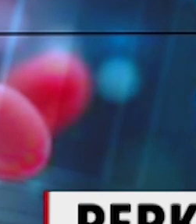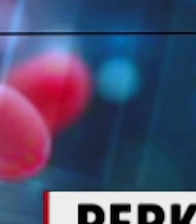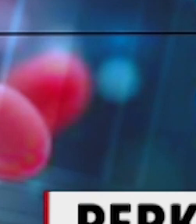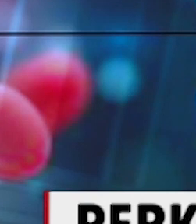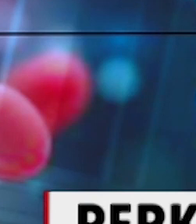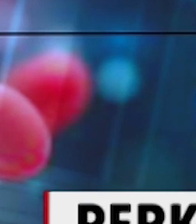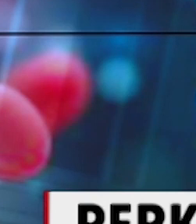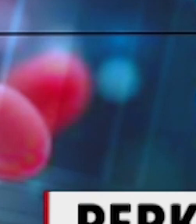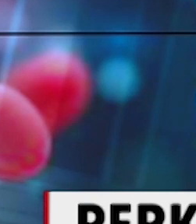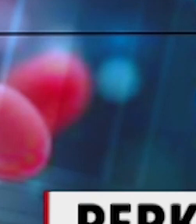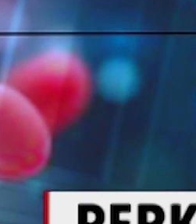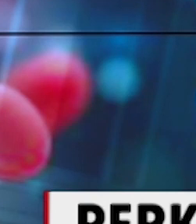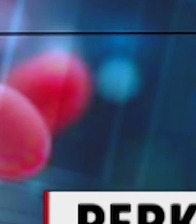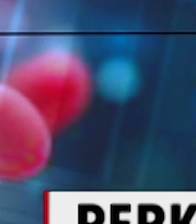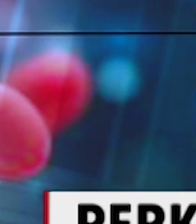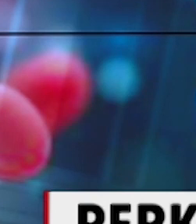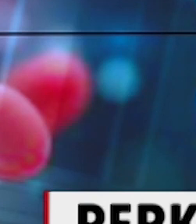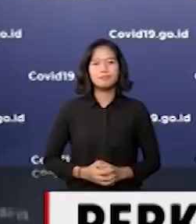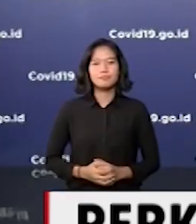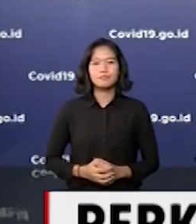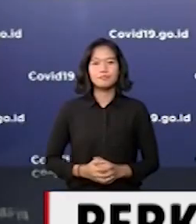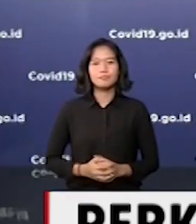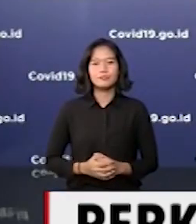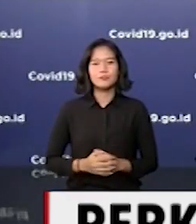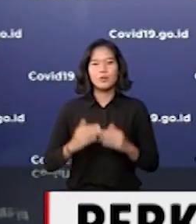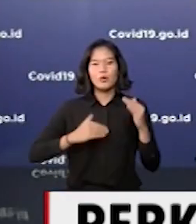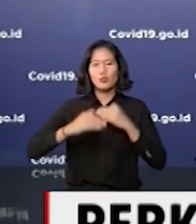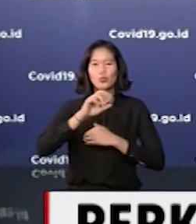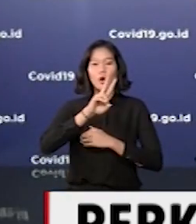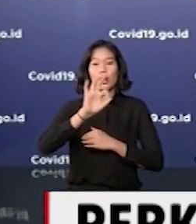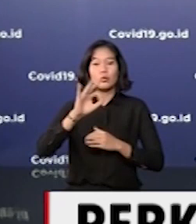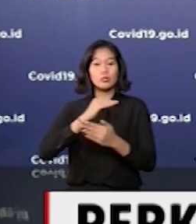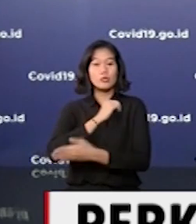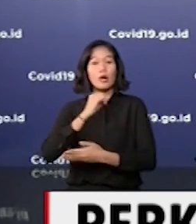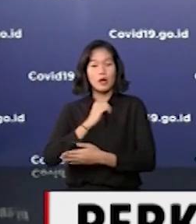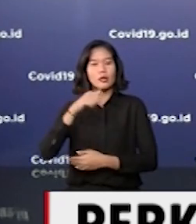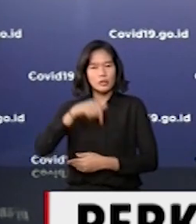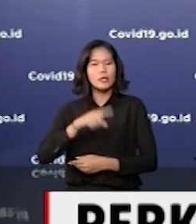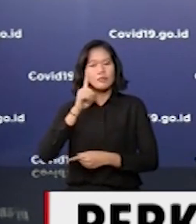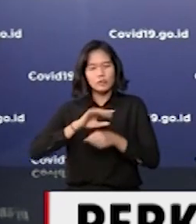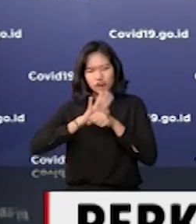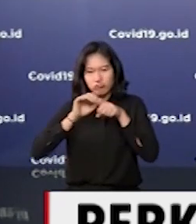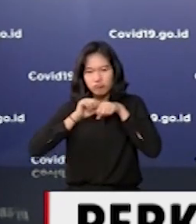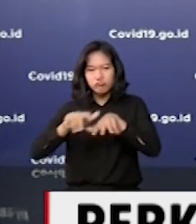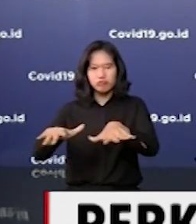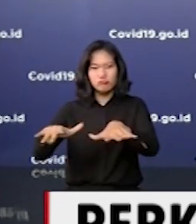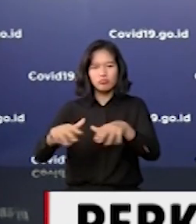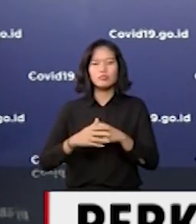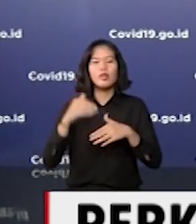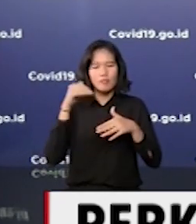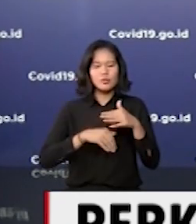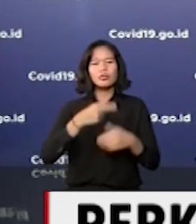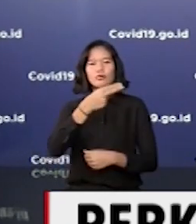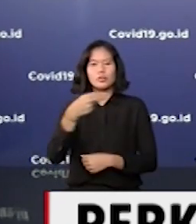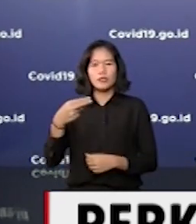mencegah penyebaran covert nineteen 200 negara saat ini masih dilanda pandemi termasuk